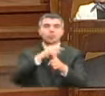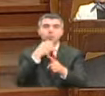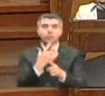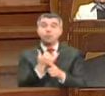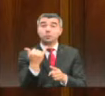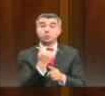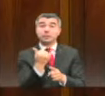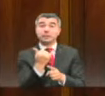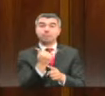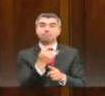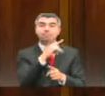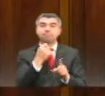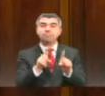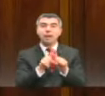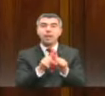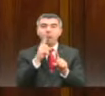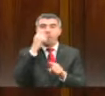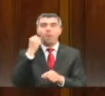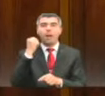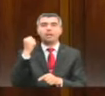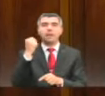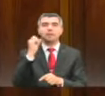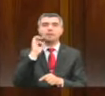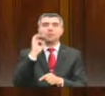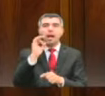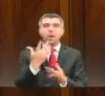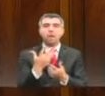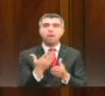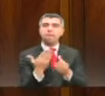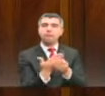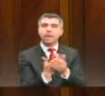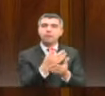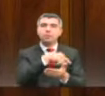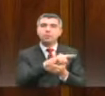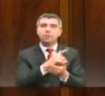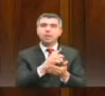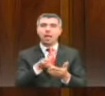الوطنية الثابتة والجامعة في القضايا الوطنية الكبرى.